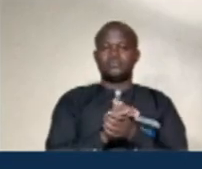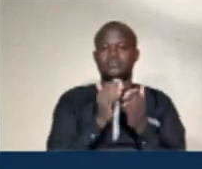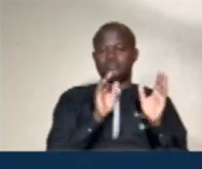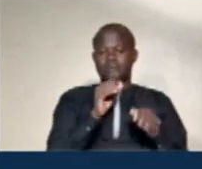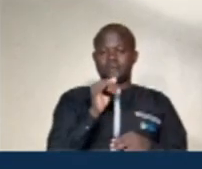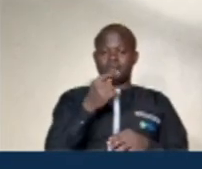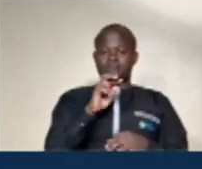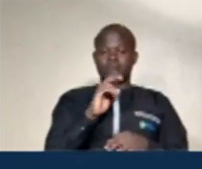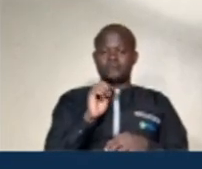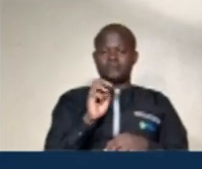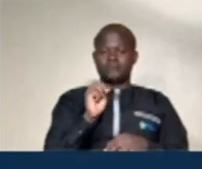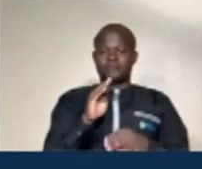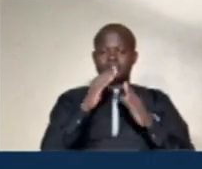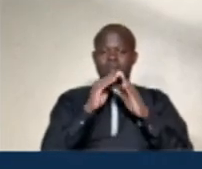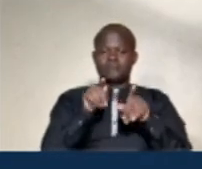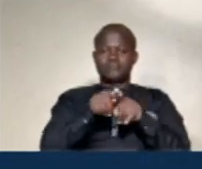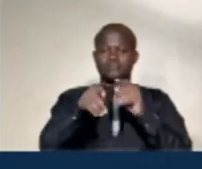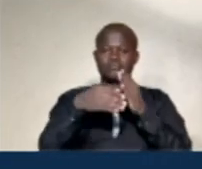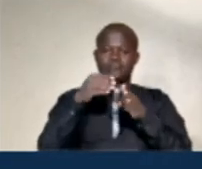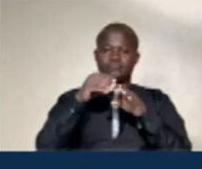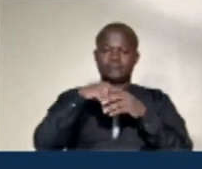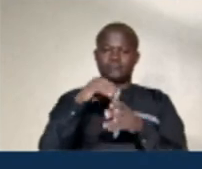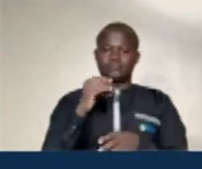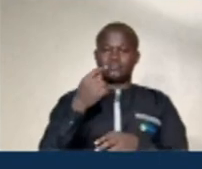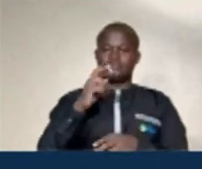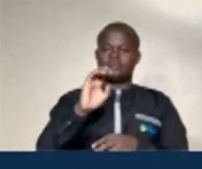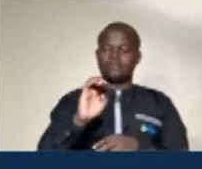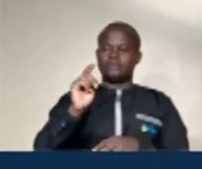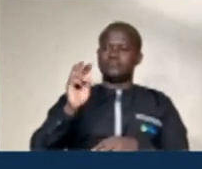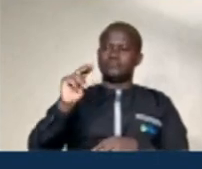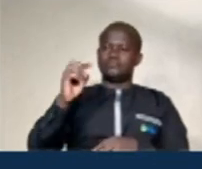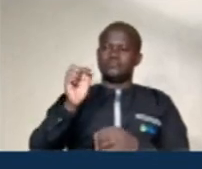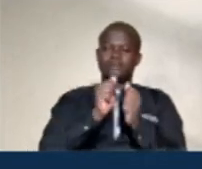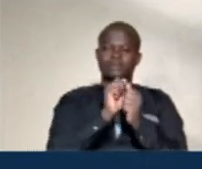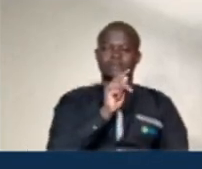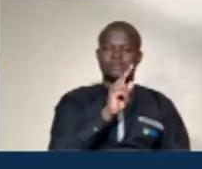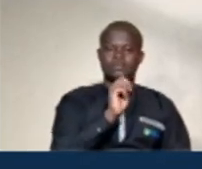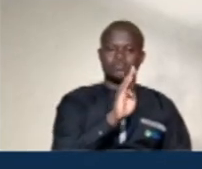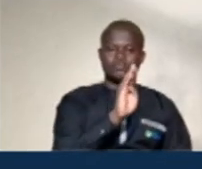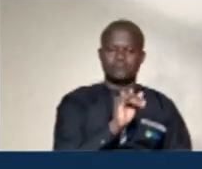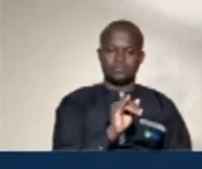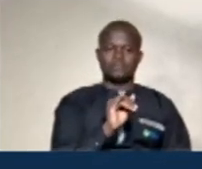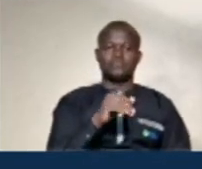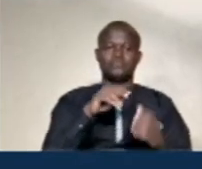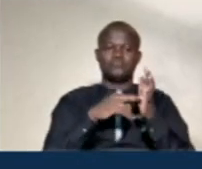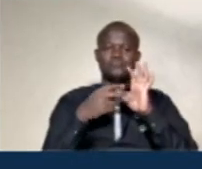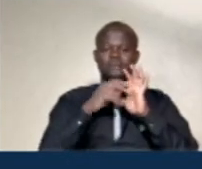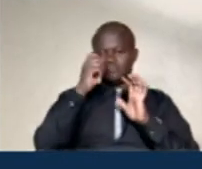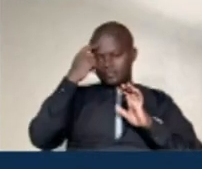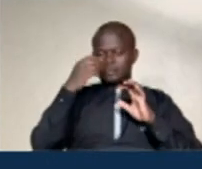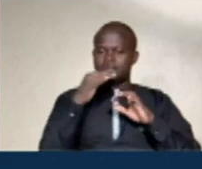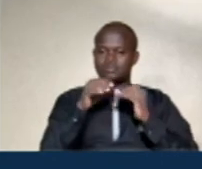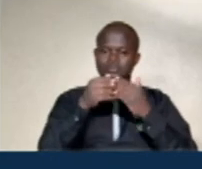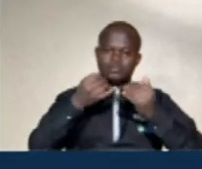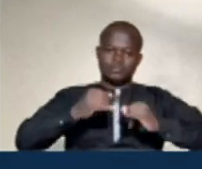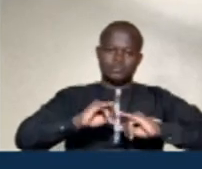IPRC Tumba, inyubako nk'iyi irubakwa muri IPRC Karongi ndetse na Kitabi. Uyu mushinga wa Leta y'Ubufaransa